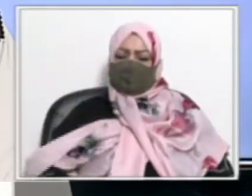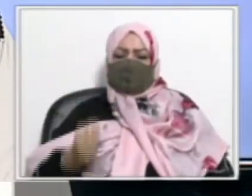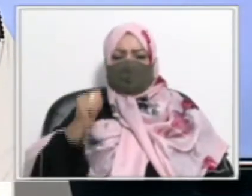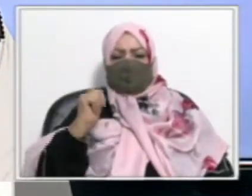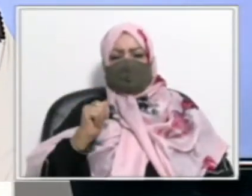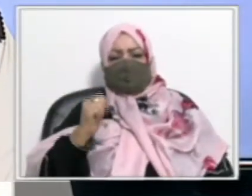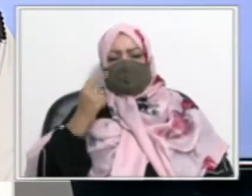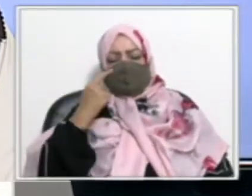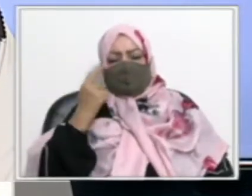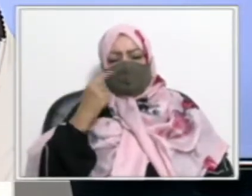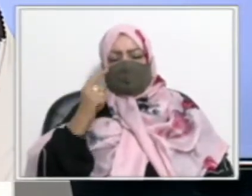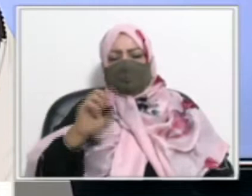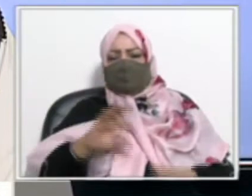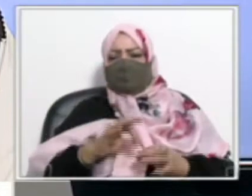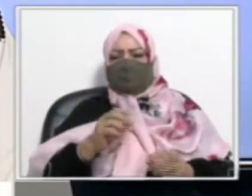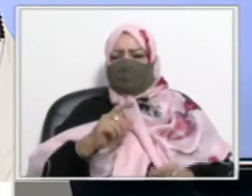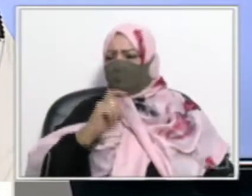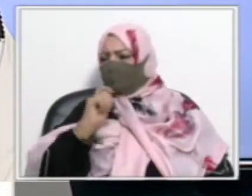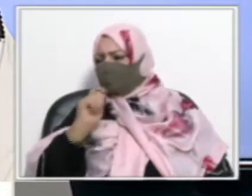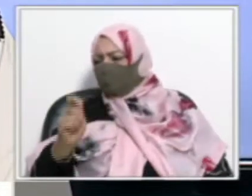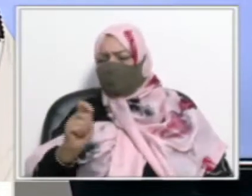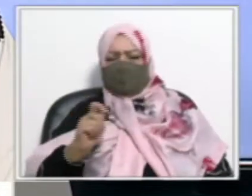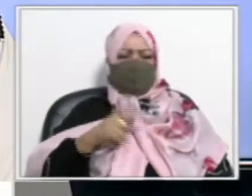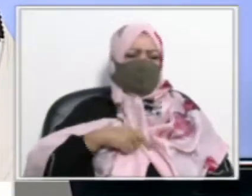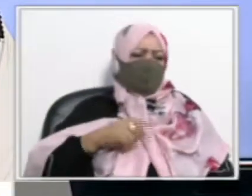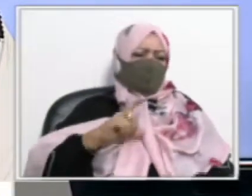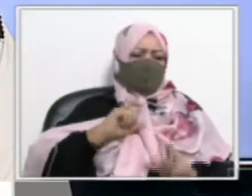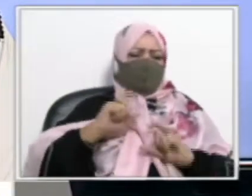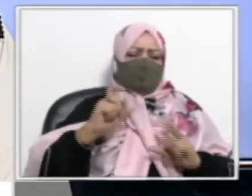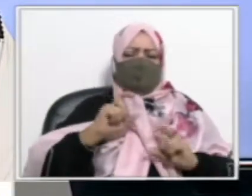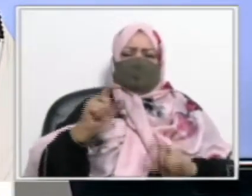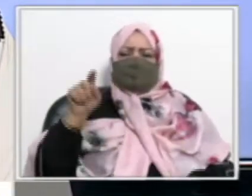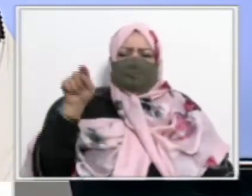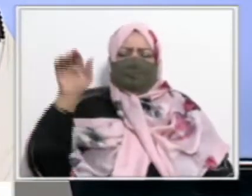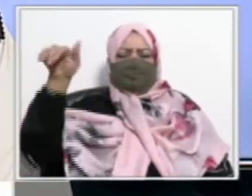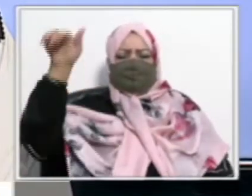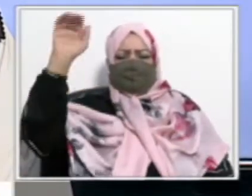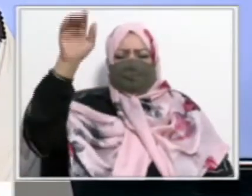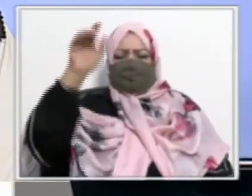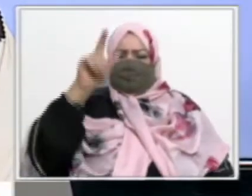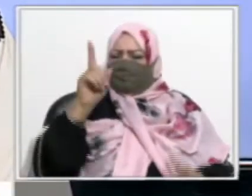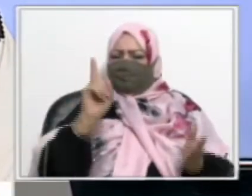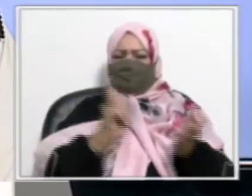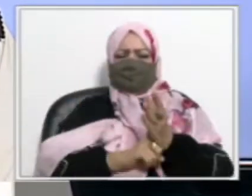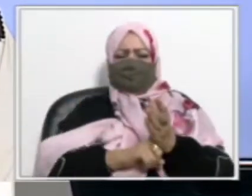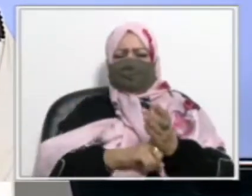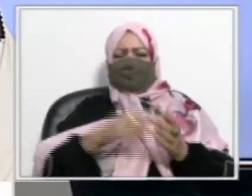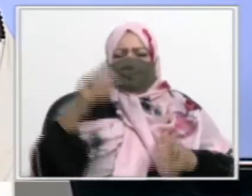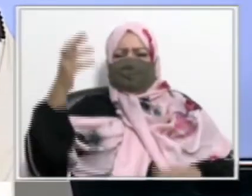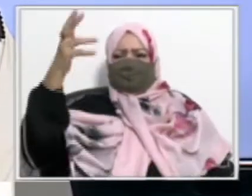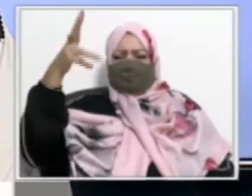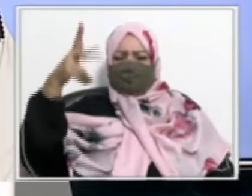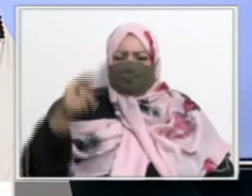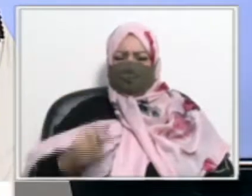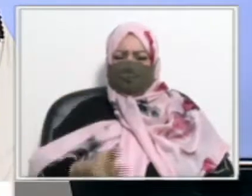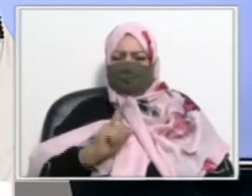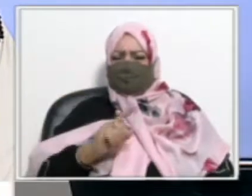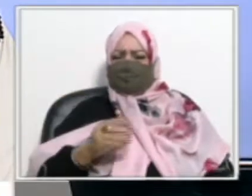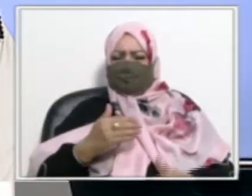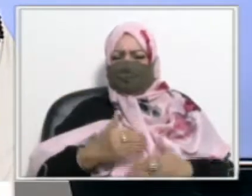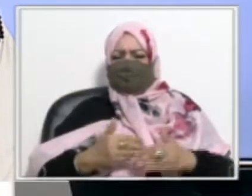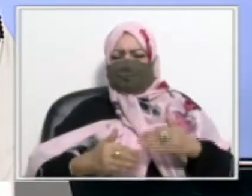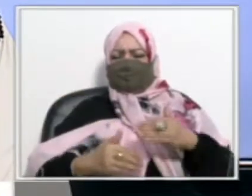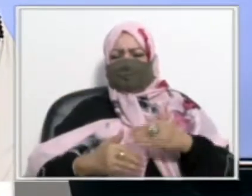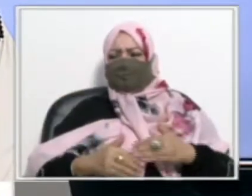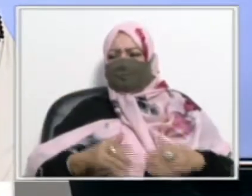ولا بهذا الترتيب. كثير منهم يخل بشرط الخيار في البيع، ولذلك أنت مجرد يقول لك برا أنت أجيب